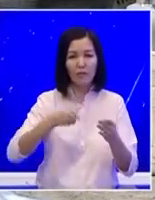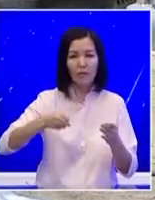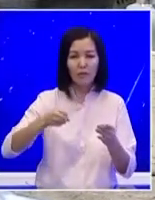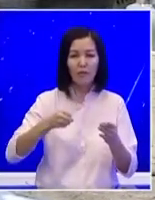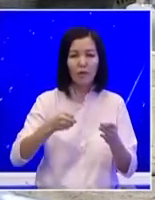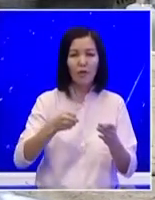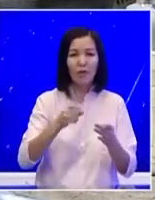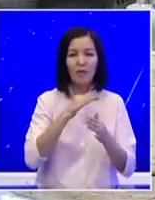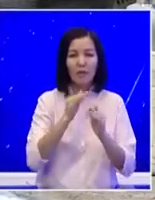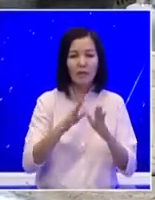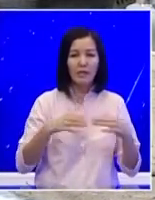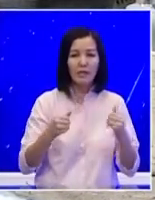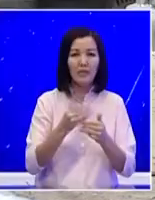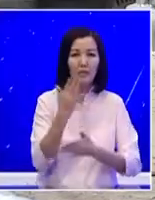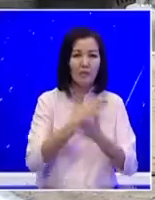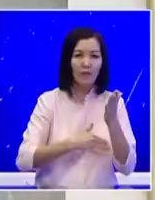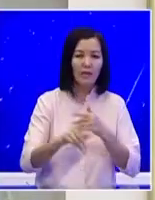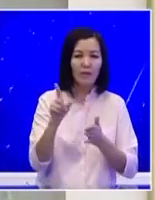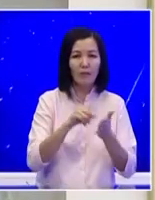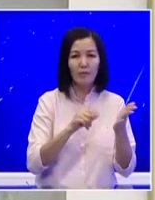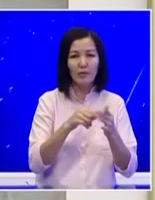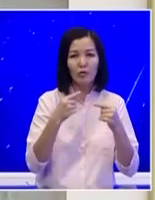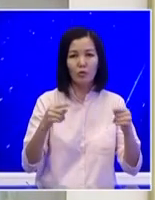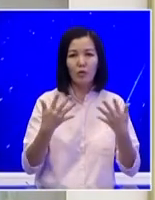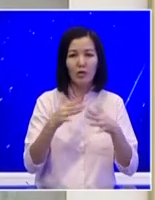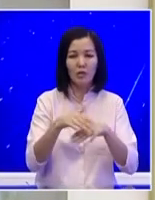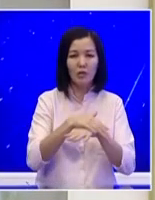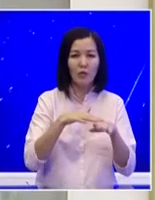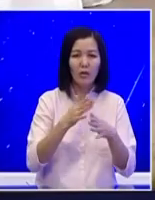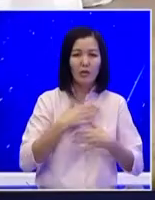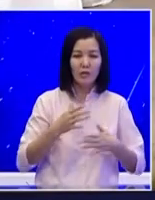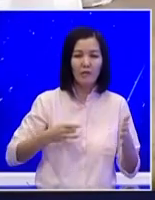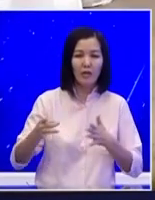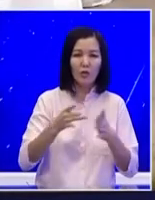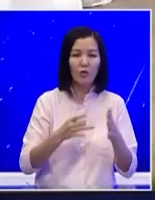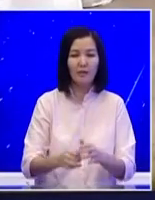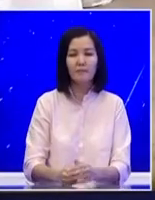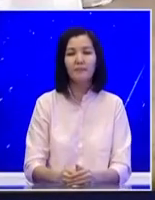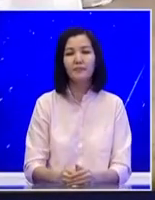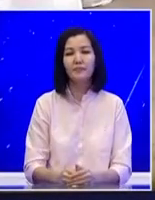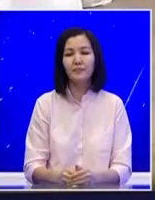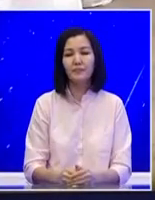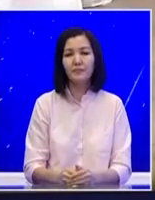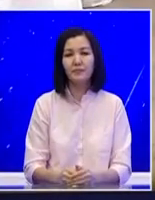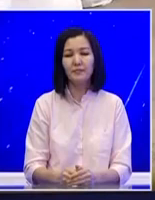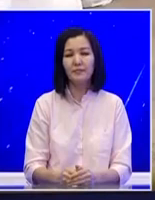наборы многодетным матерям, инвалидам и пенсионерам в других населенных пунктах нашего региона.